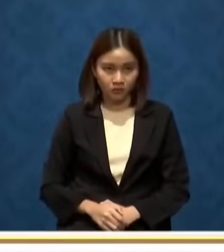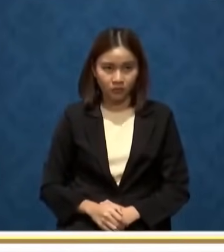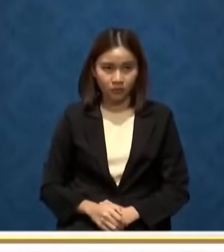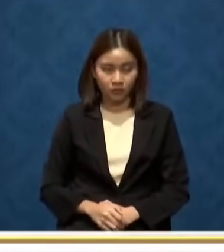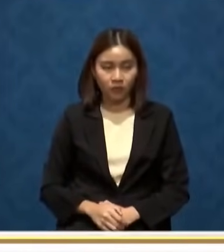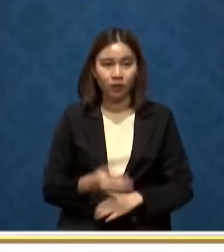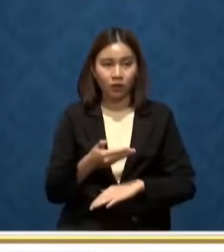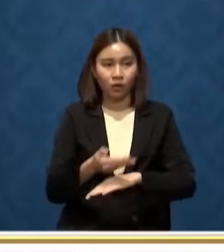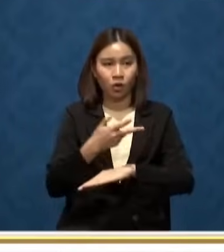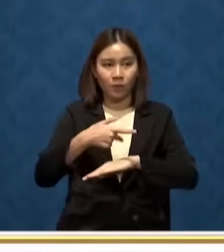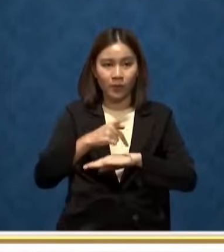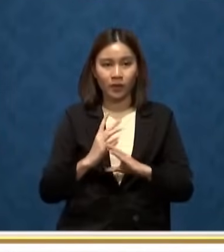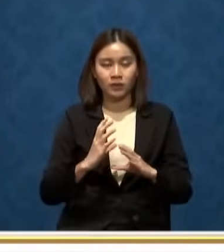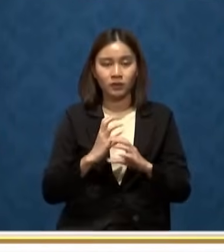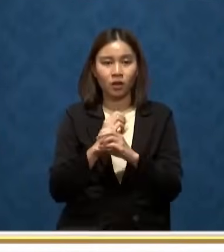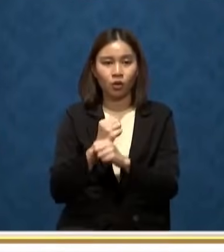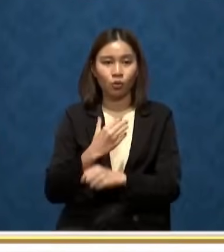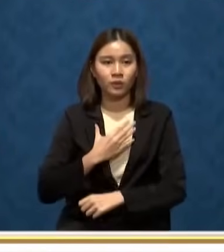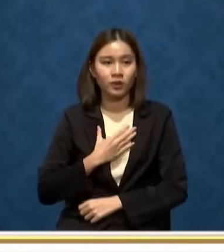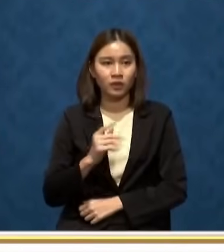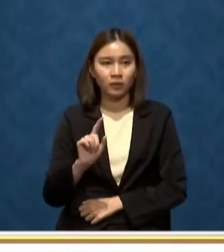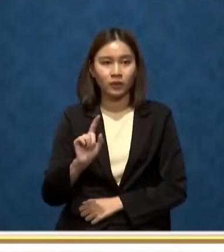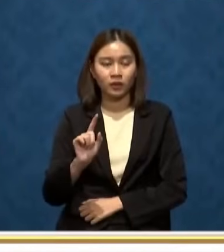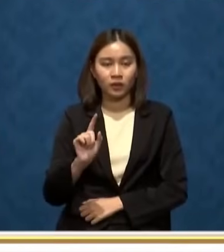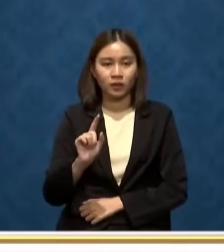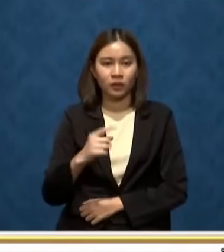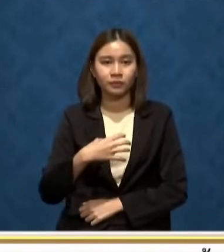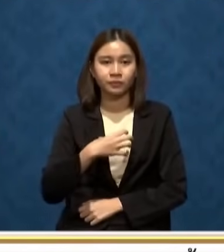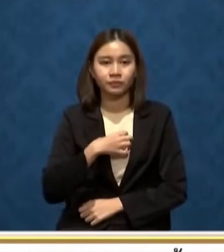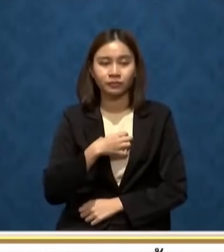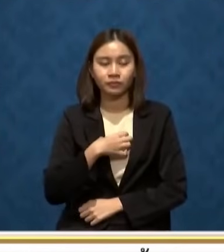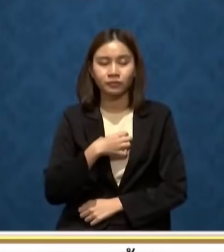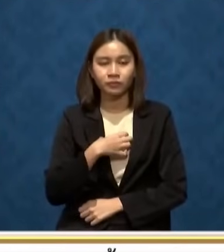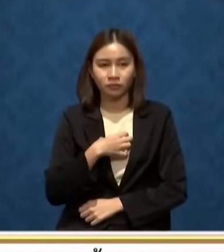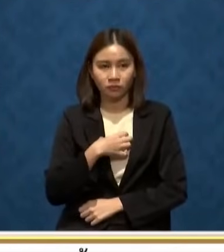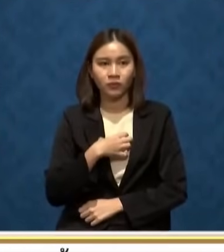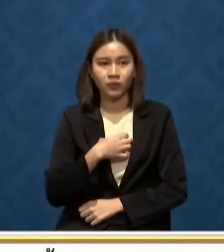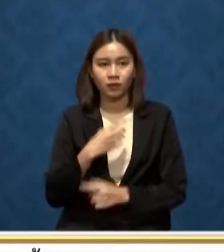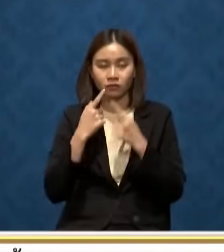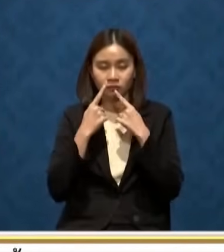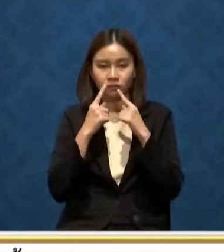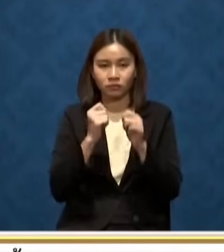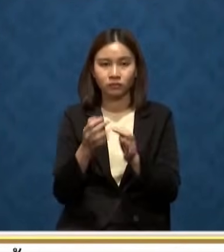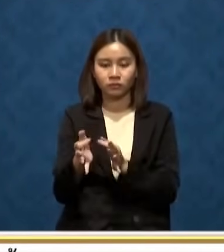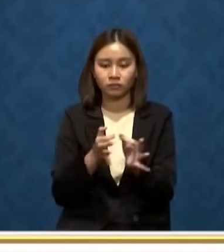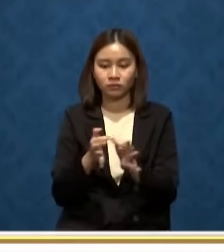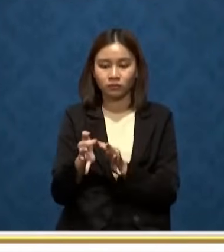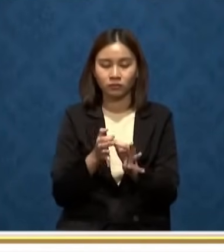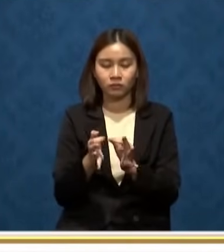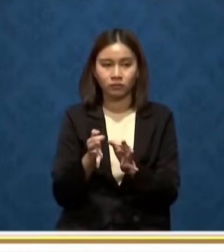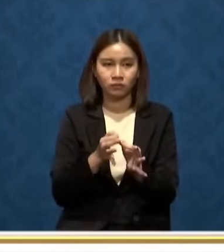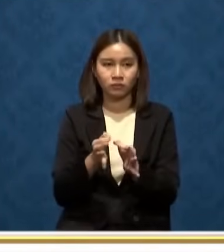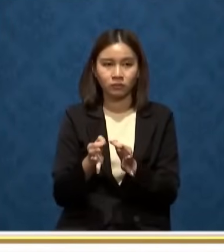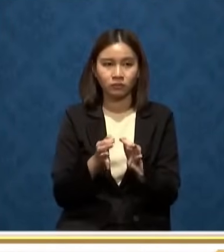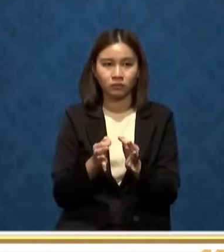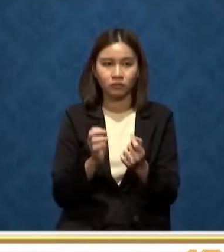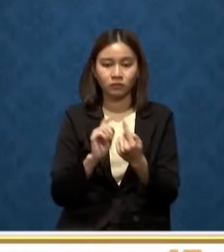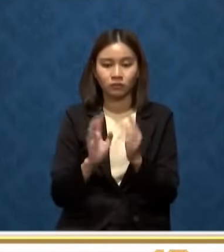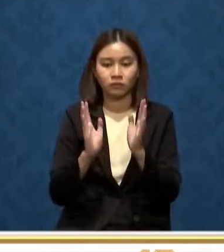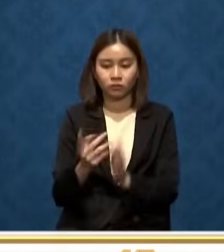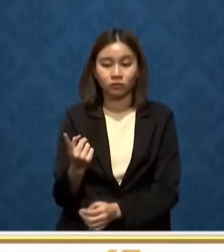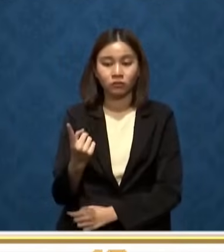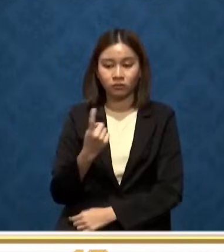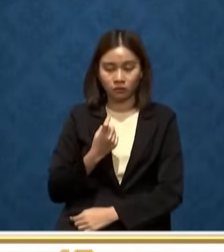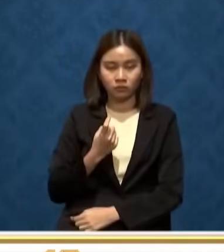ล่าวสรุปนะคะดิฉันมีประเด็นที่อยากจะตอบชี้แจงท่านผู้ตั้งคำถาม